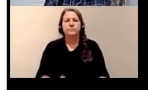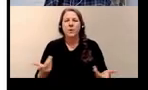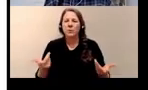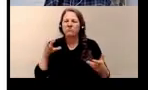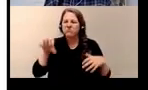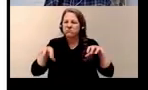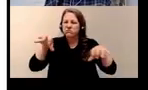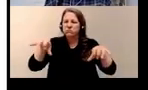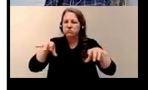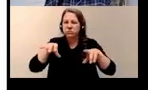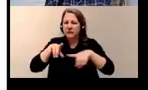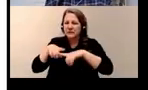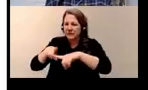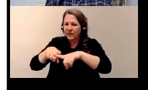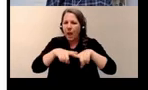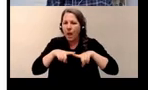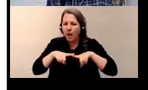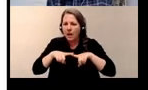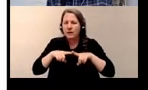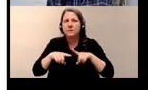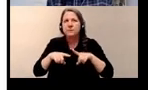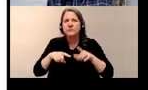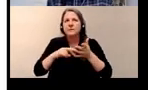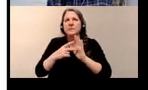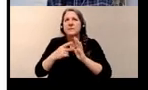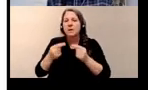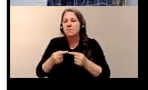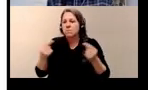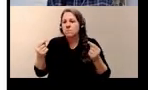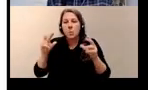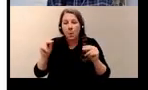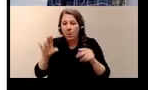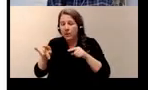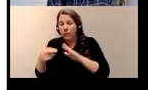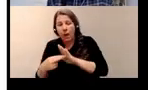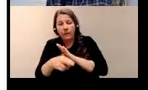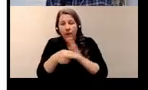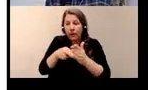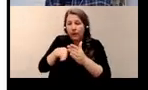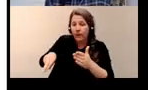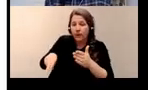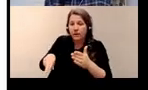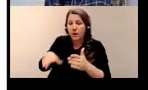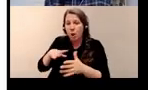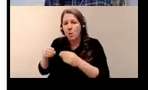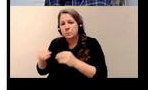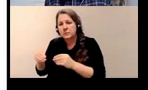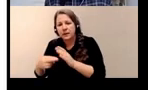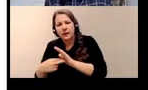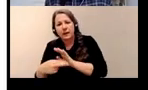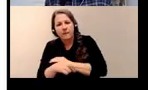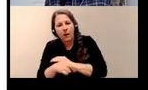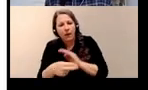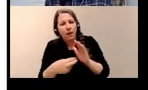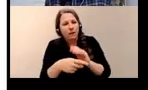elle n'est pas à opposer. C'est-à-dire que parfois, les gens des boutiques renvoient au hackerspace, parfois les gens des hackerspace renvoient aux boutiques quand il y a des